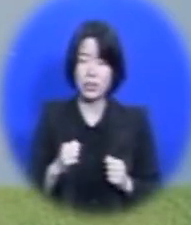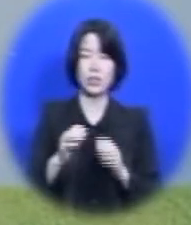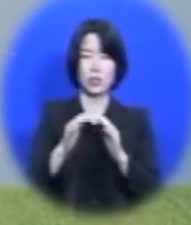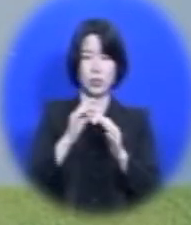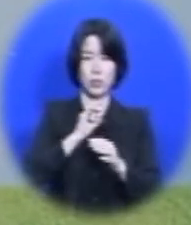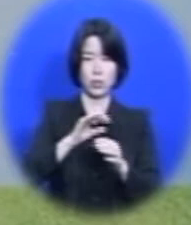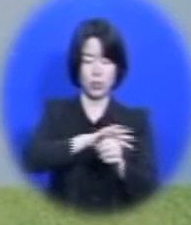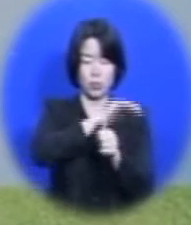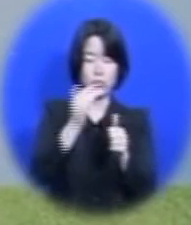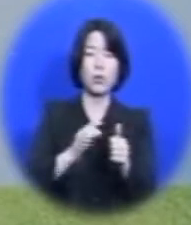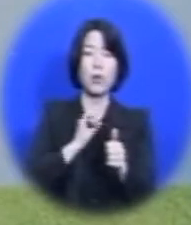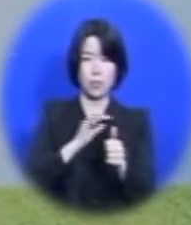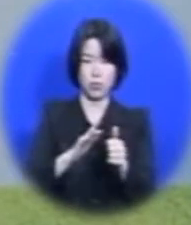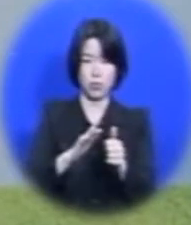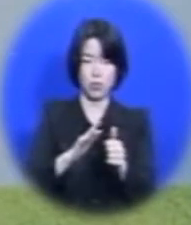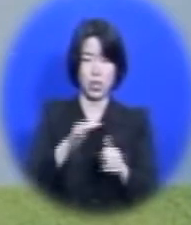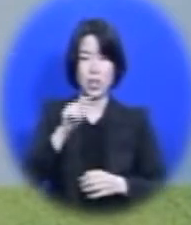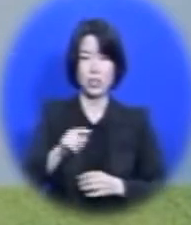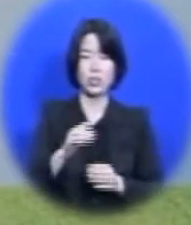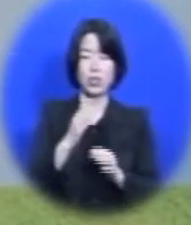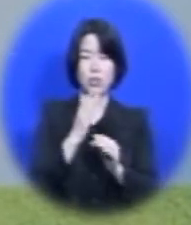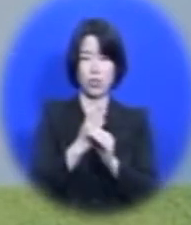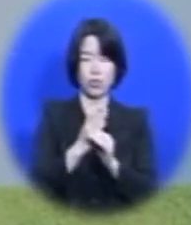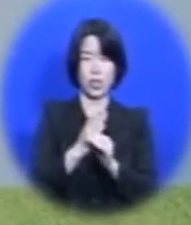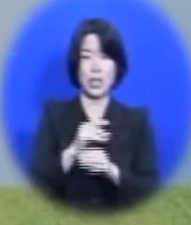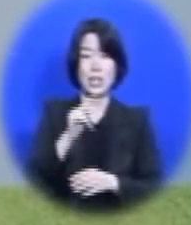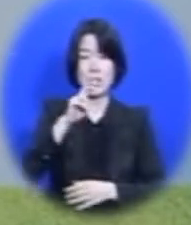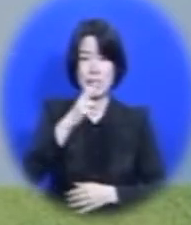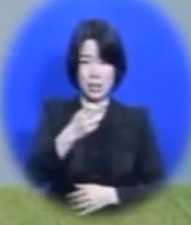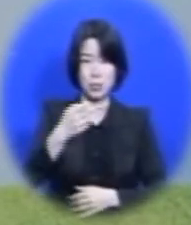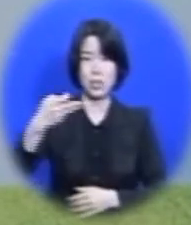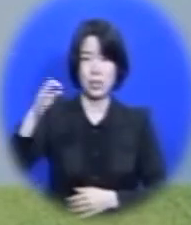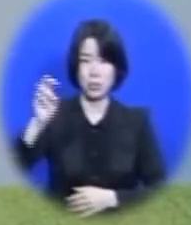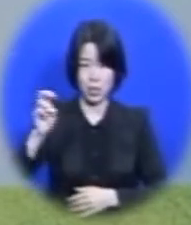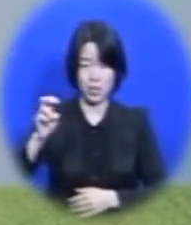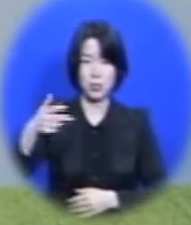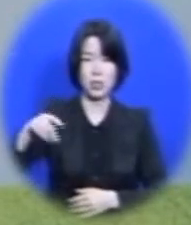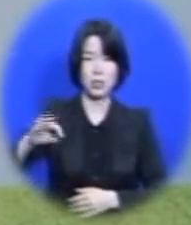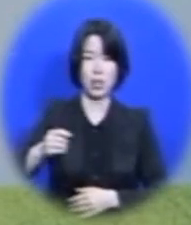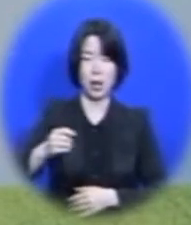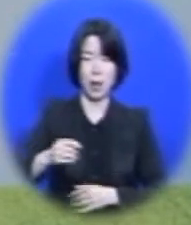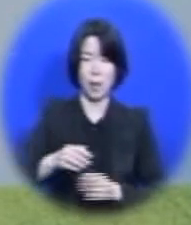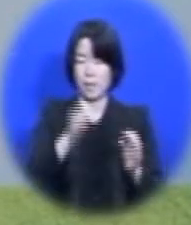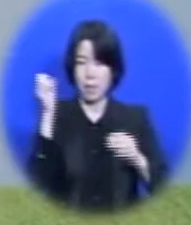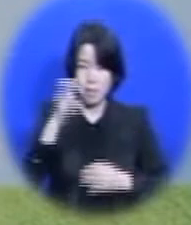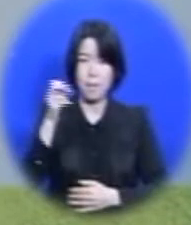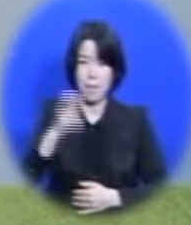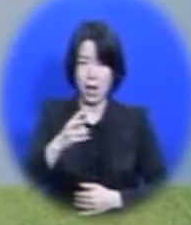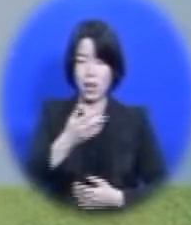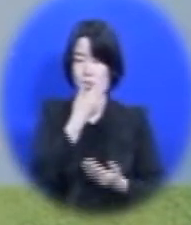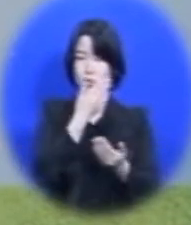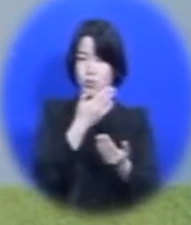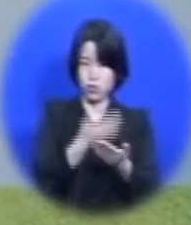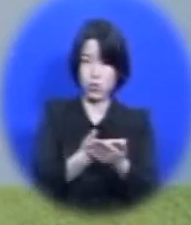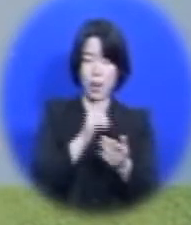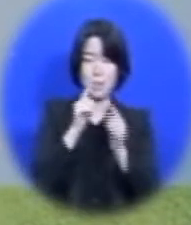무덤뿐이다. 그러면서 12절 또 20절에 아주 반복해서 중요한 말씀을